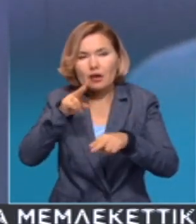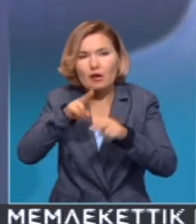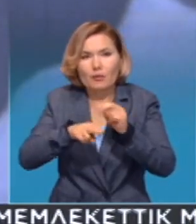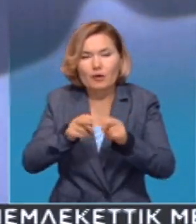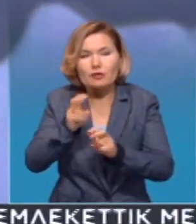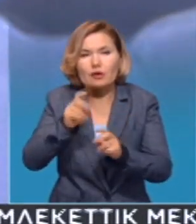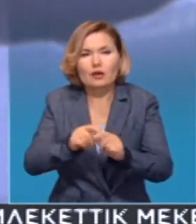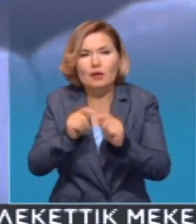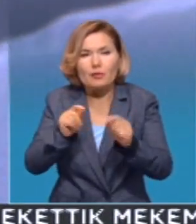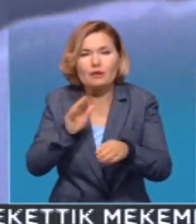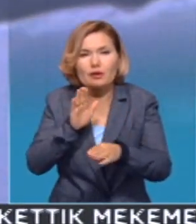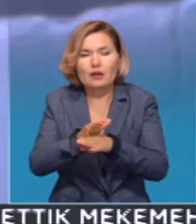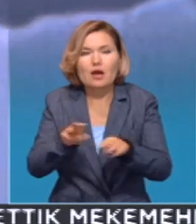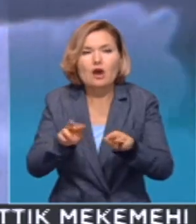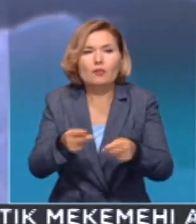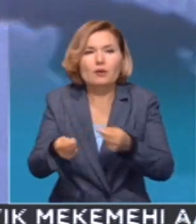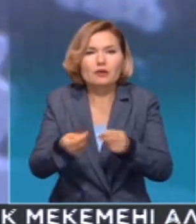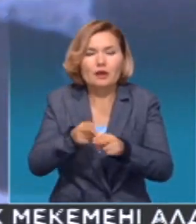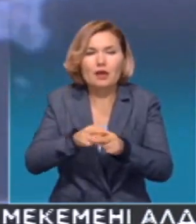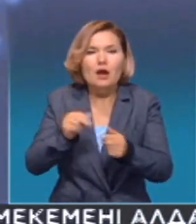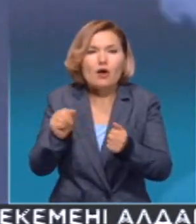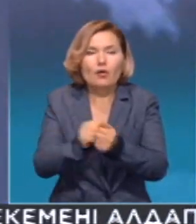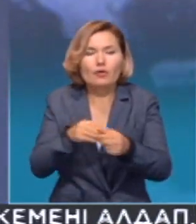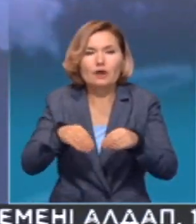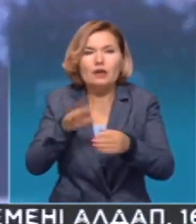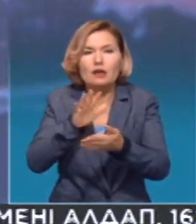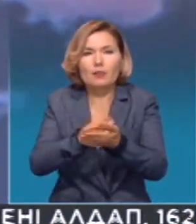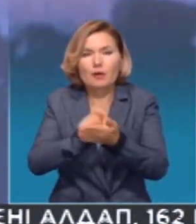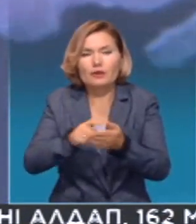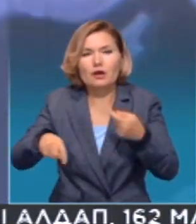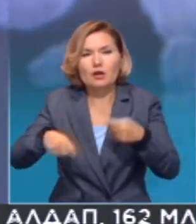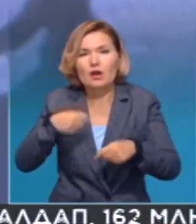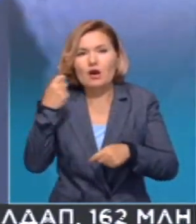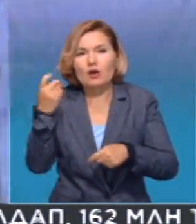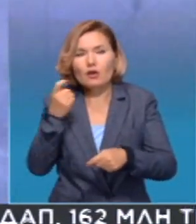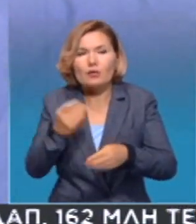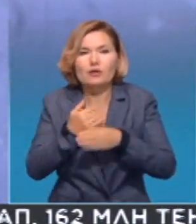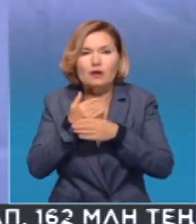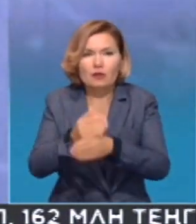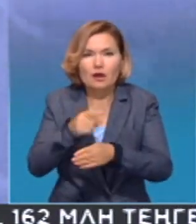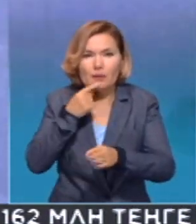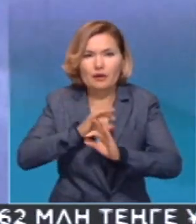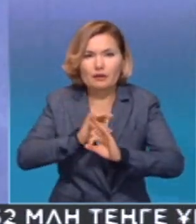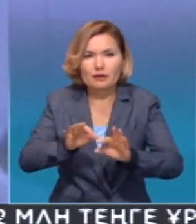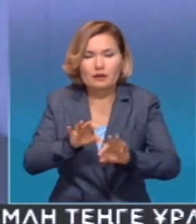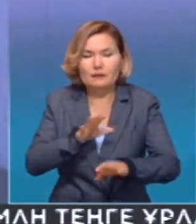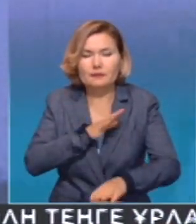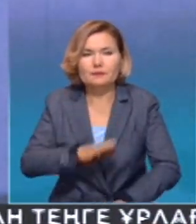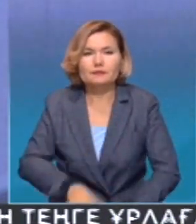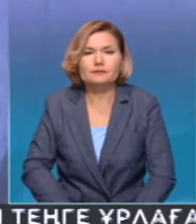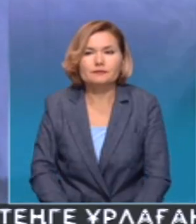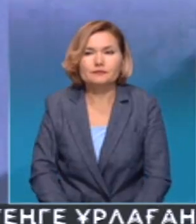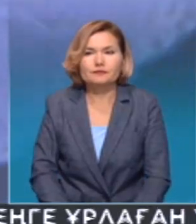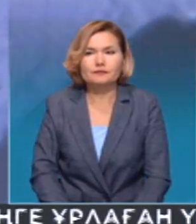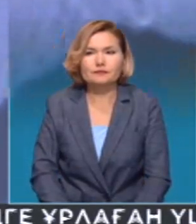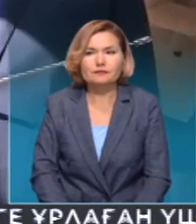тездетуді тапсырды. Сондай-ақ үкімет басшысы қуаңшылықтан шығынға батқан шаруаларға көмек көрсетілетінін айтып қуантты.